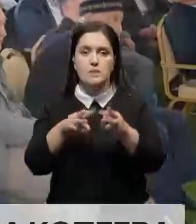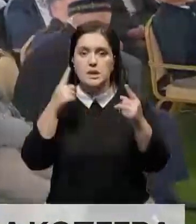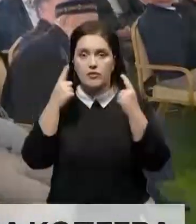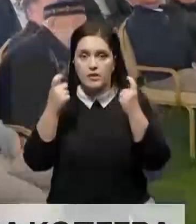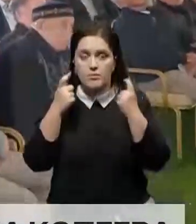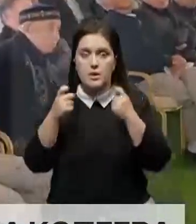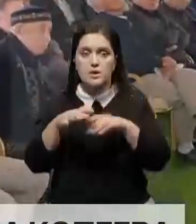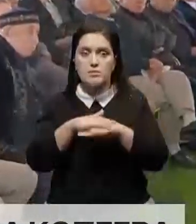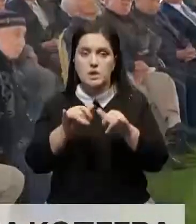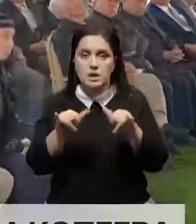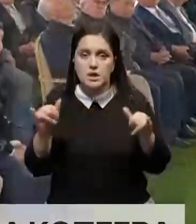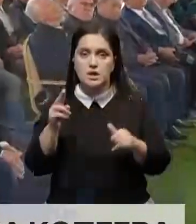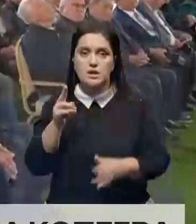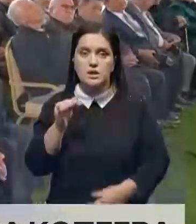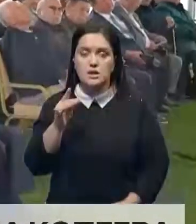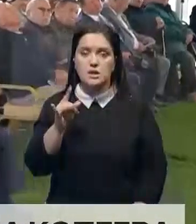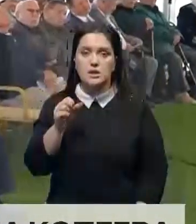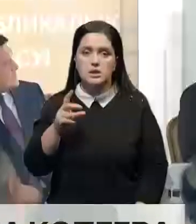общественного развития Дархан